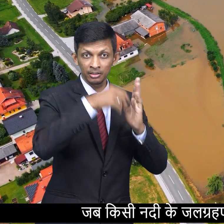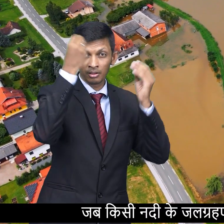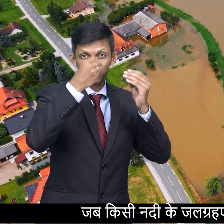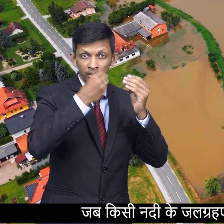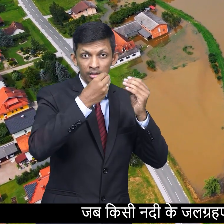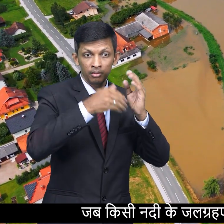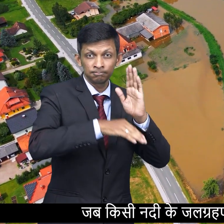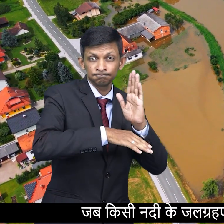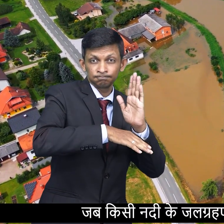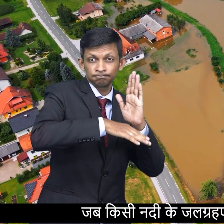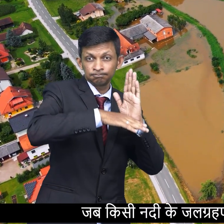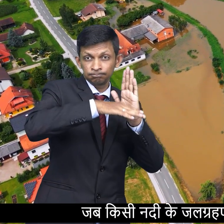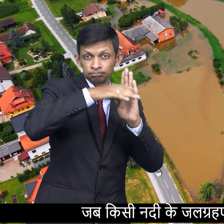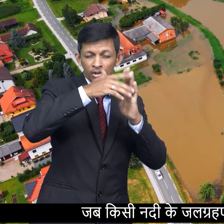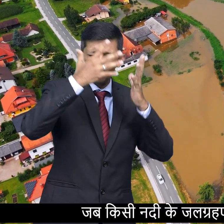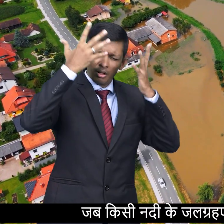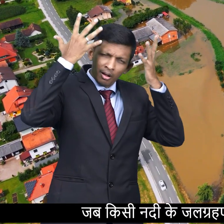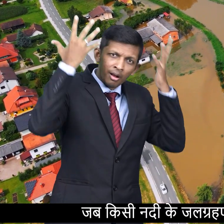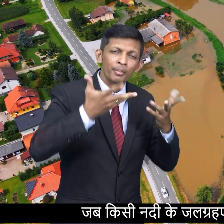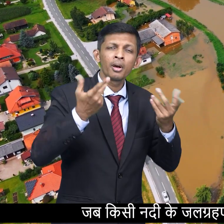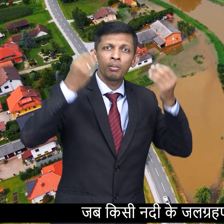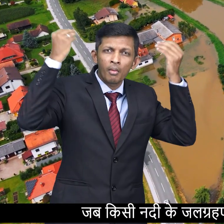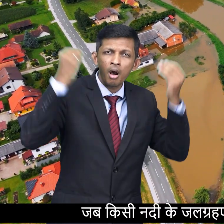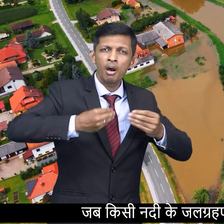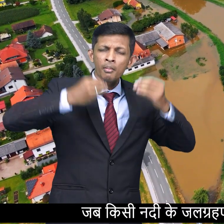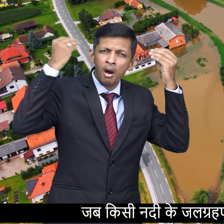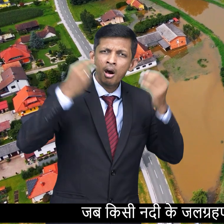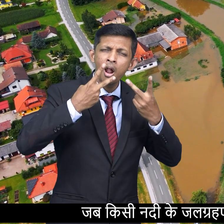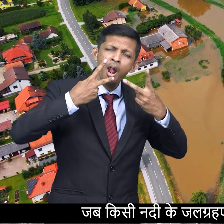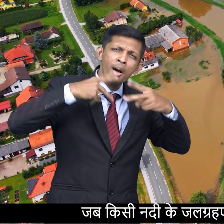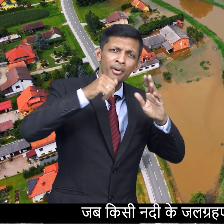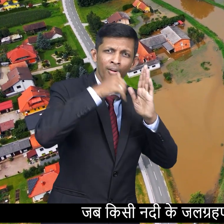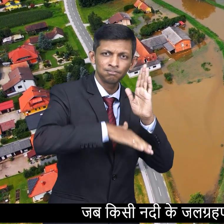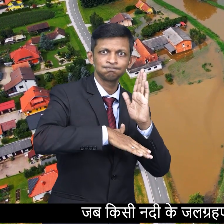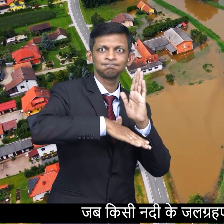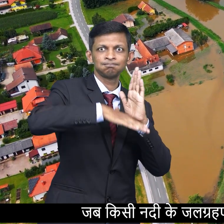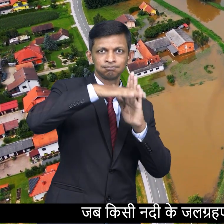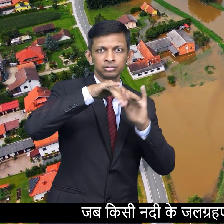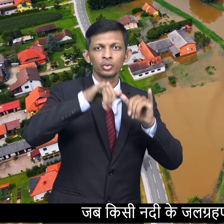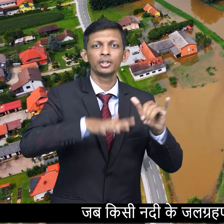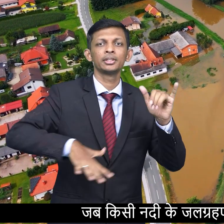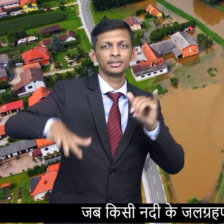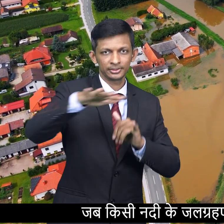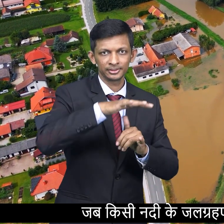जब किसी नदी के जल ग्रहण क्षेत्र में भारी वर्षा होती है तो बाढ़ आती है।